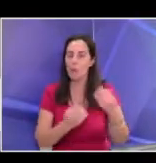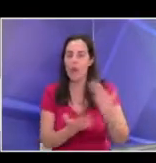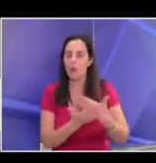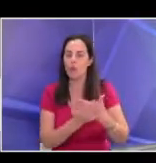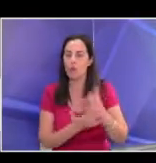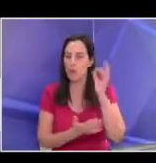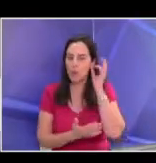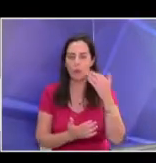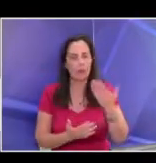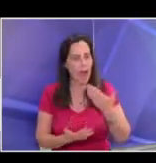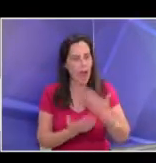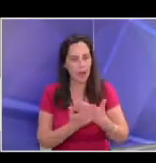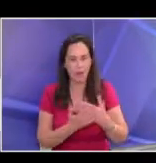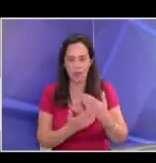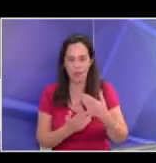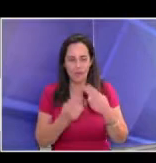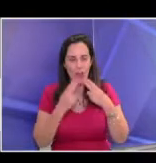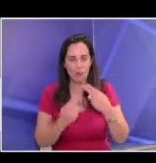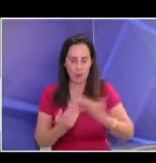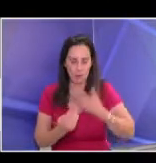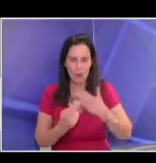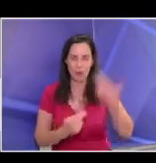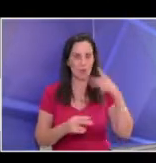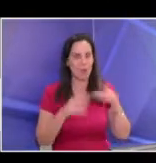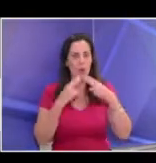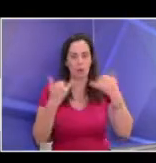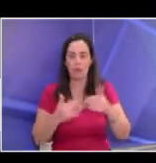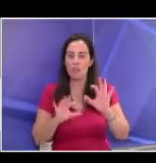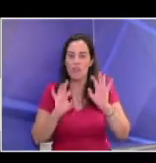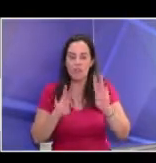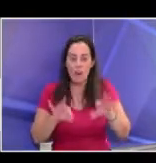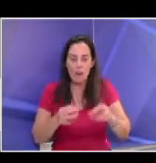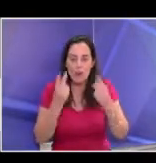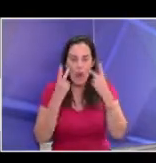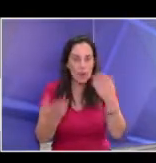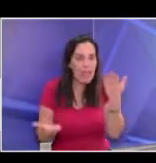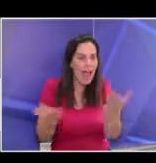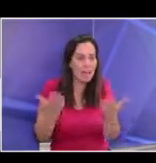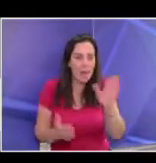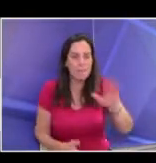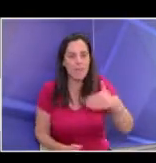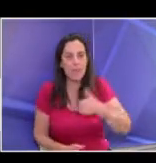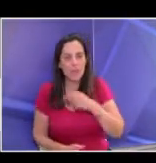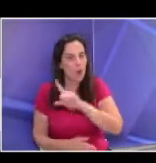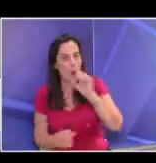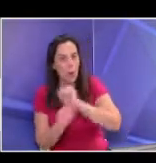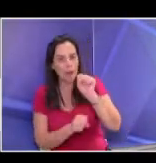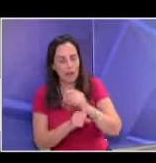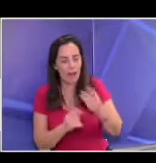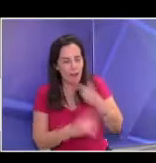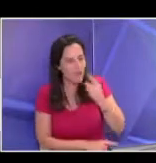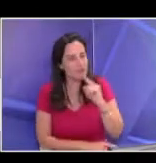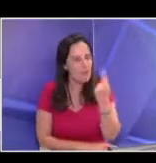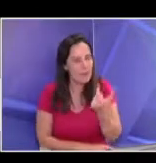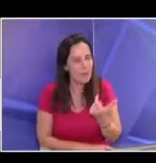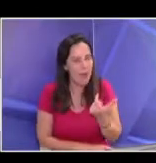להגיד שהתגובות שקיבלנו לפני 3 שנים זה לא תגובות שאני אקבל היום. אפשר ממש גם לראות את ההבדלים בין מיטו ללא התלוננתי, עברה שנה